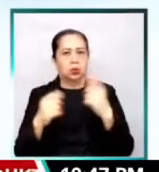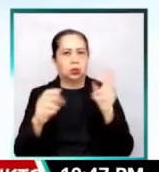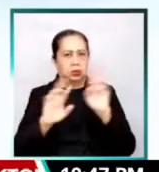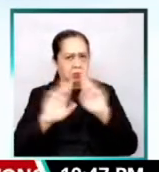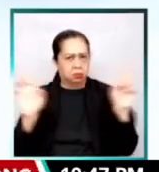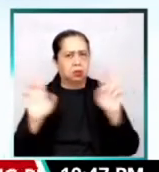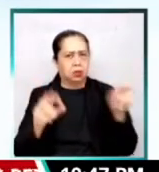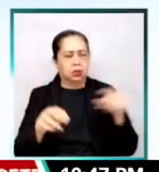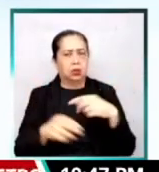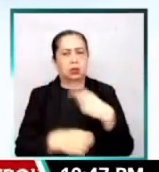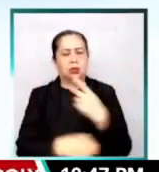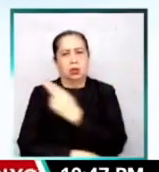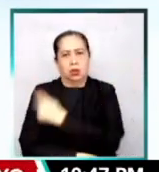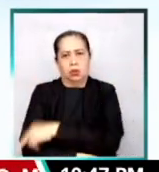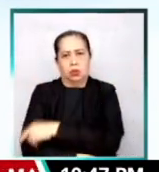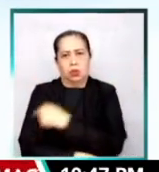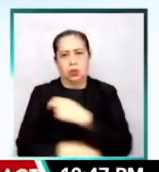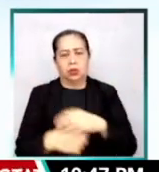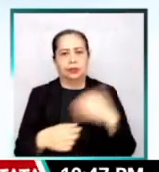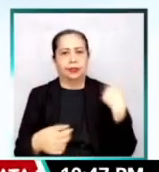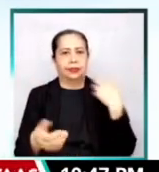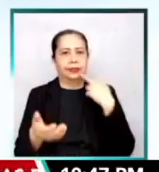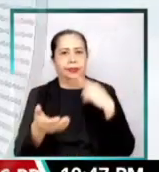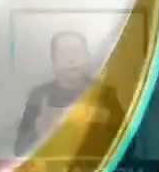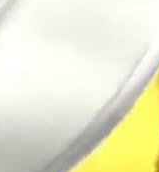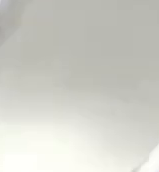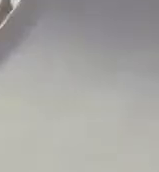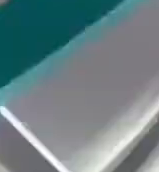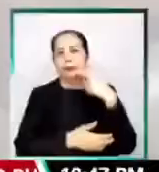pribadong ospital. May report si Tina Panganiban Perez.